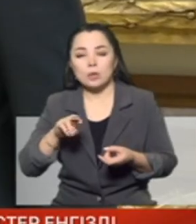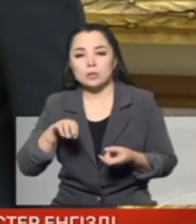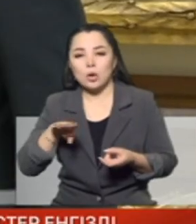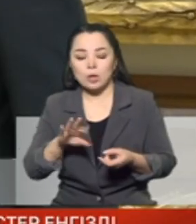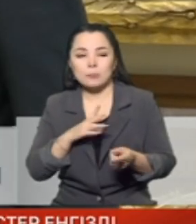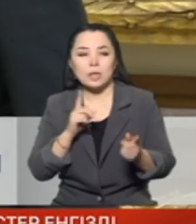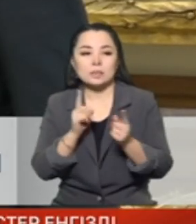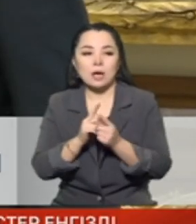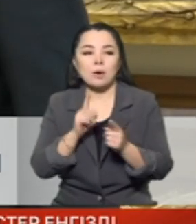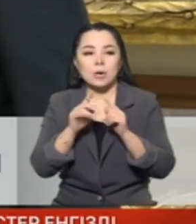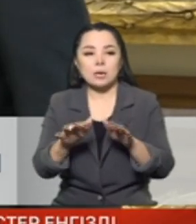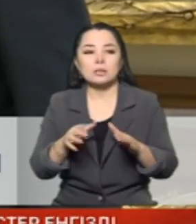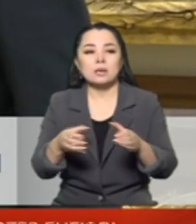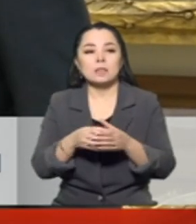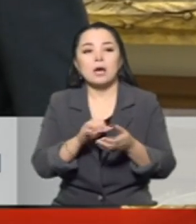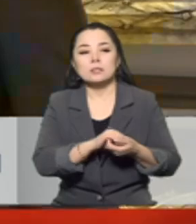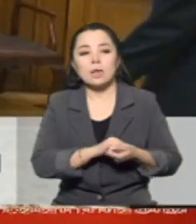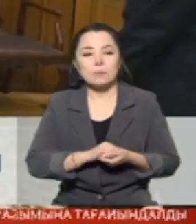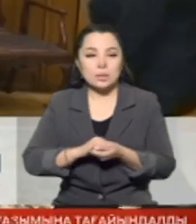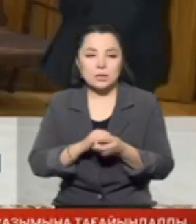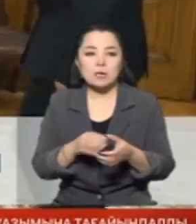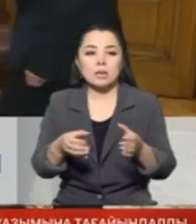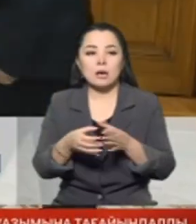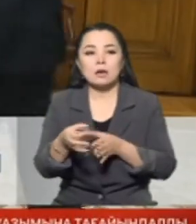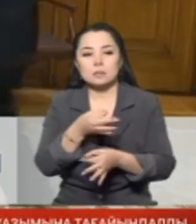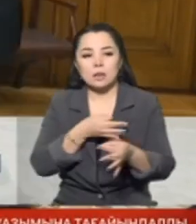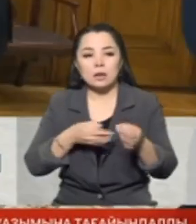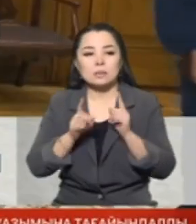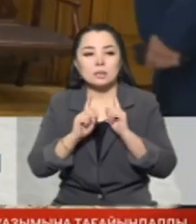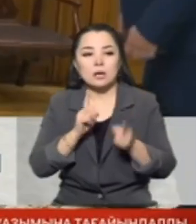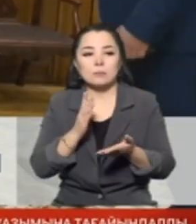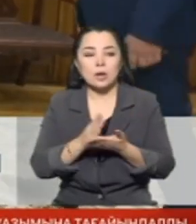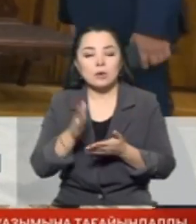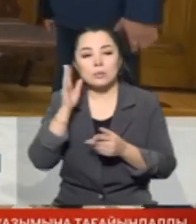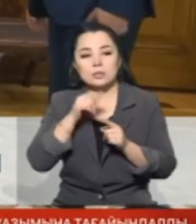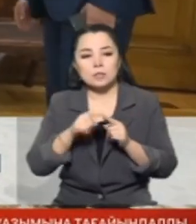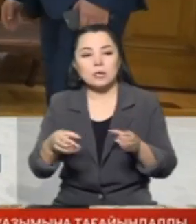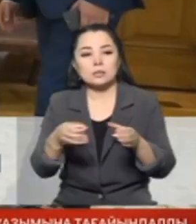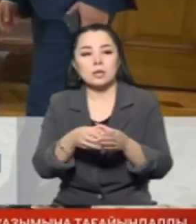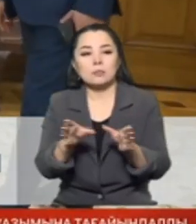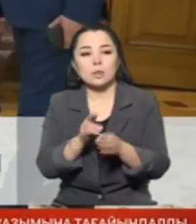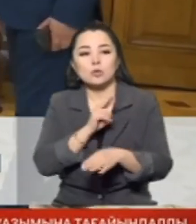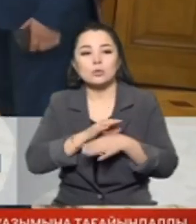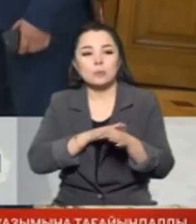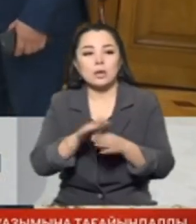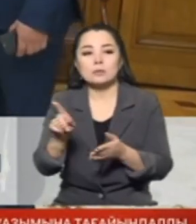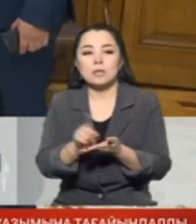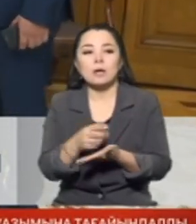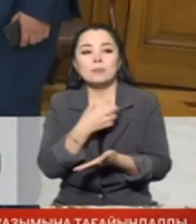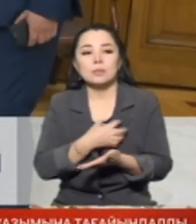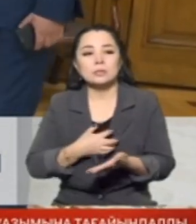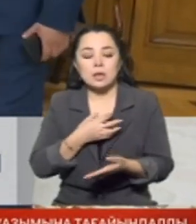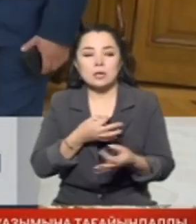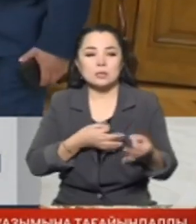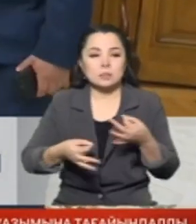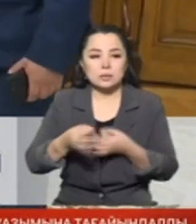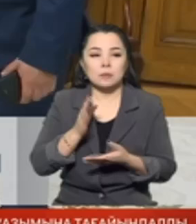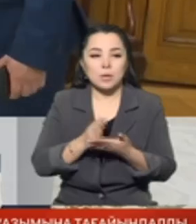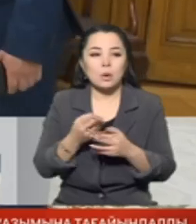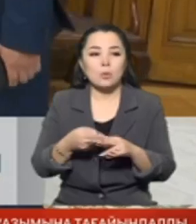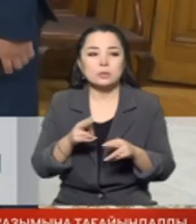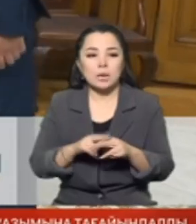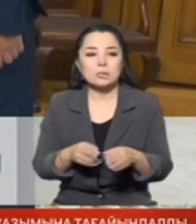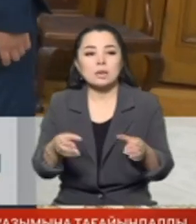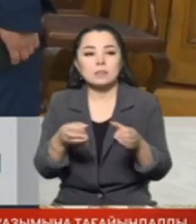Бранкомен парламентаралық ынтымақтастықты нығайту мәселелерін талқылады. Алдағы бірлескен жұмыстың маңызды міндеттері де сөз болды.